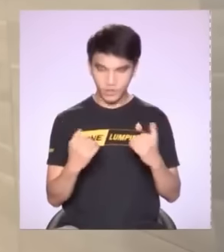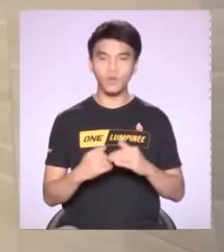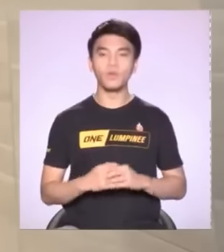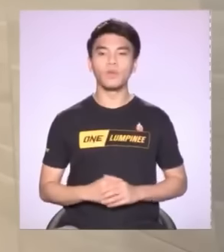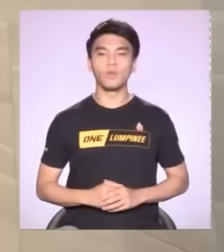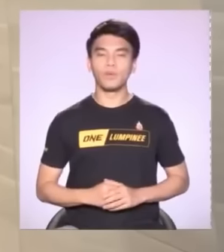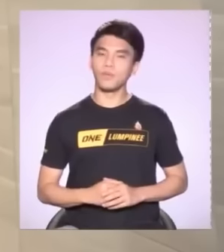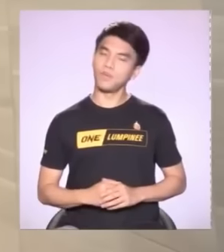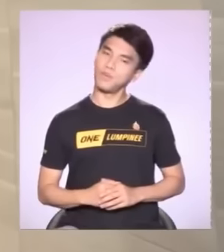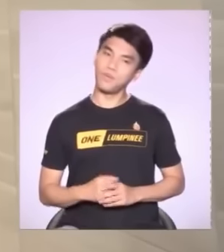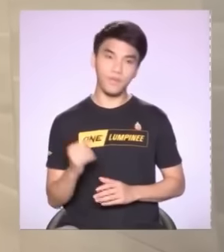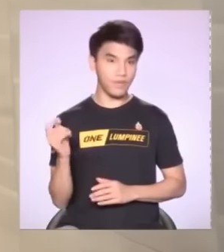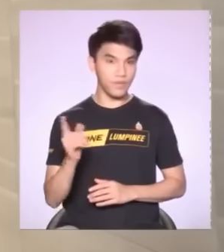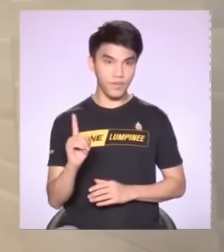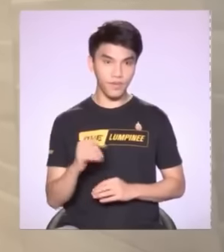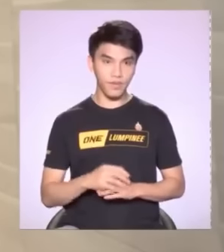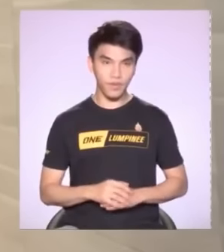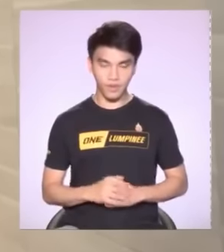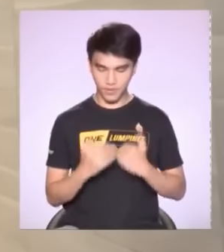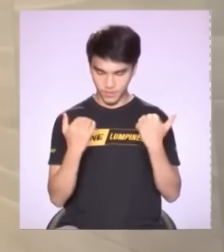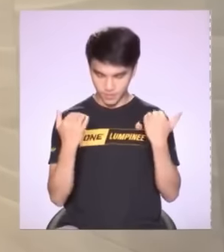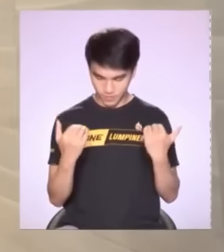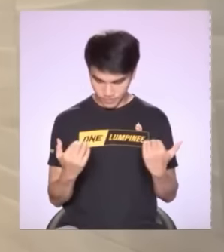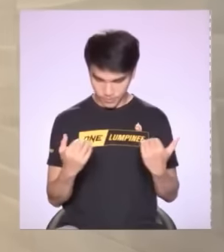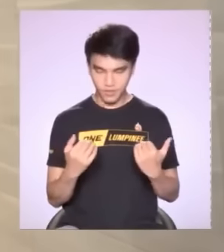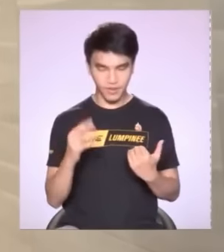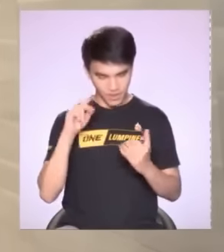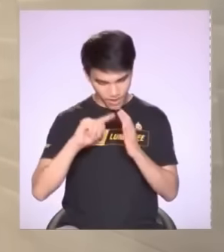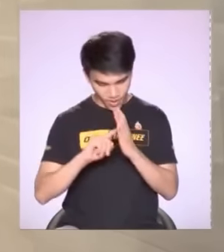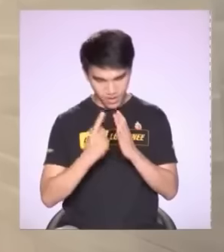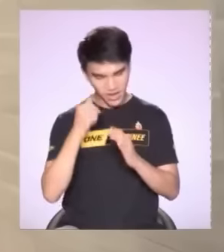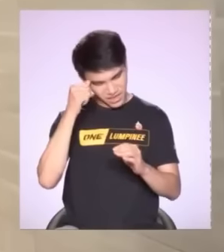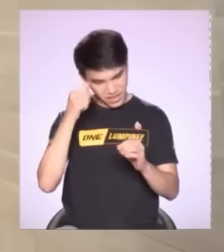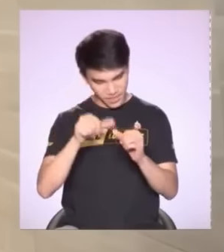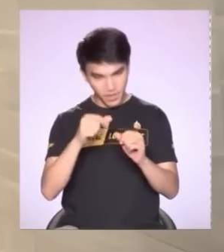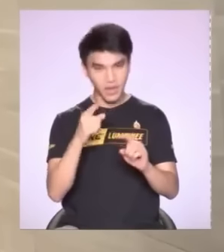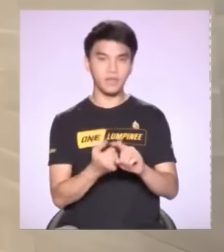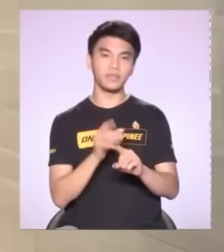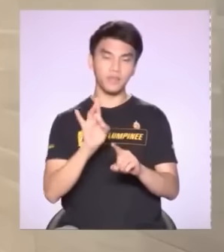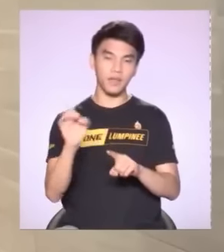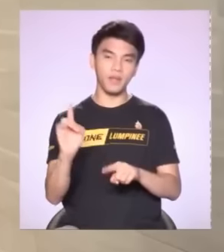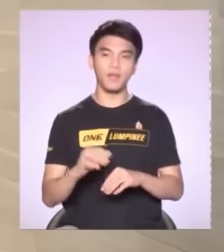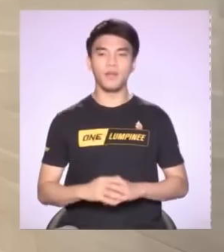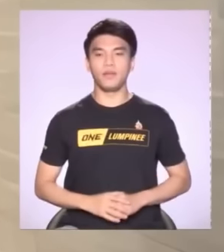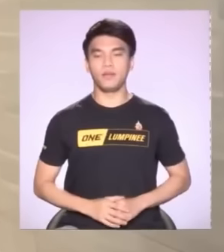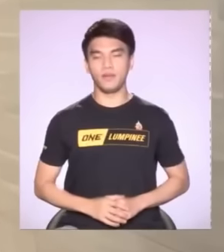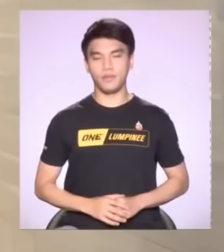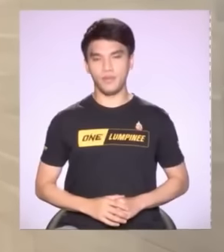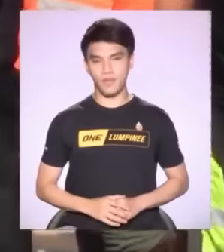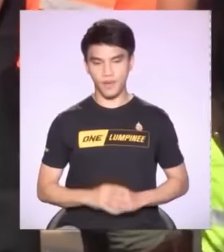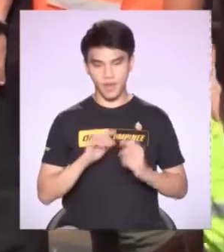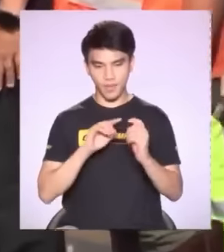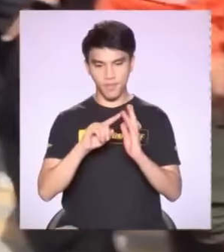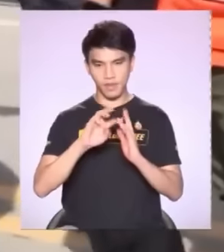ว่าหลายต่อหลายคนบอกเอ๊ดราม่าระลอกแรกถ้าจำกันได้สิงหาคมคุณคุณอนุทินลงพื้นที่ไปที่